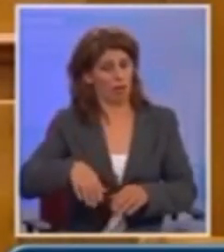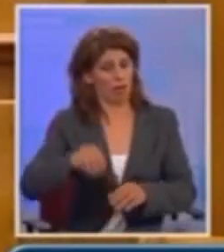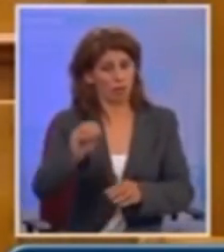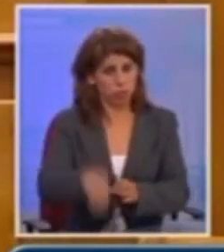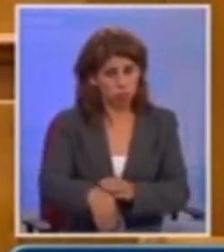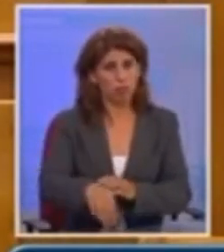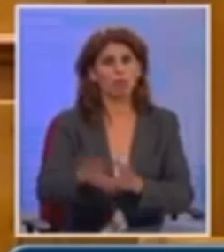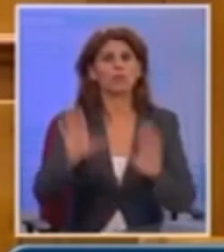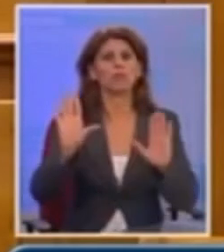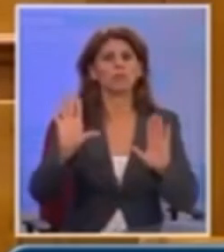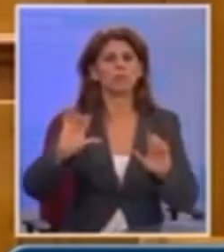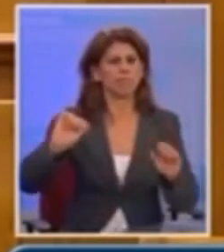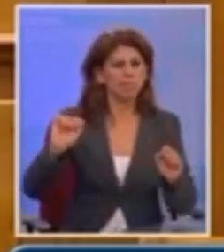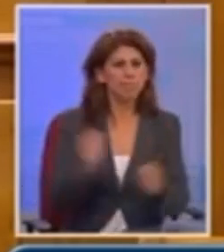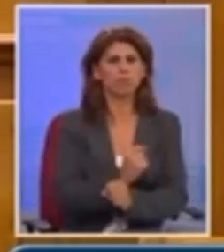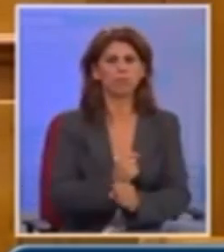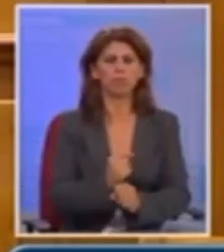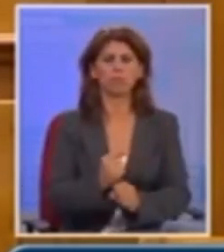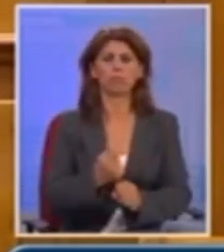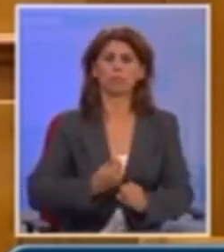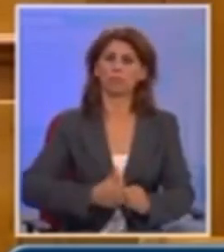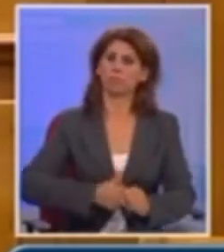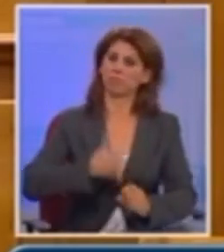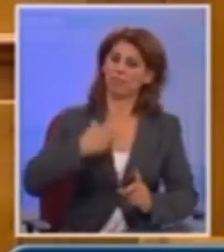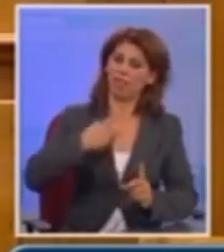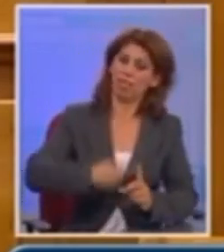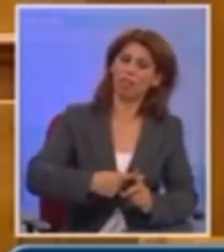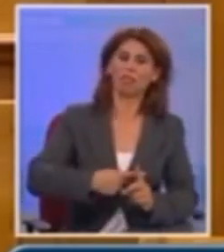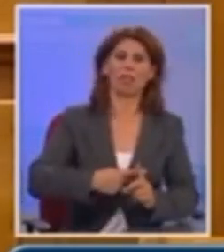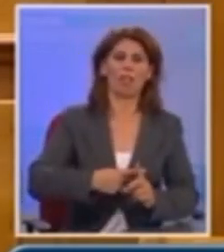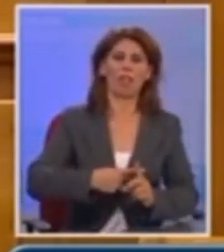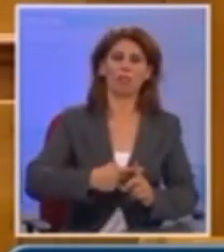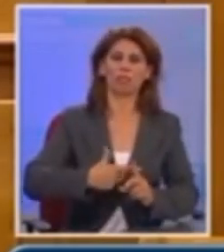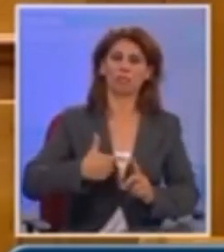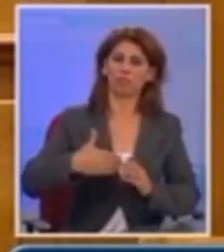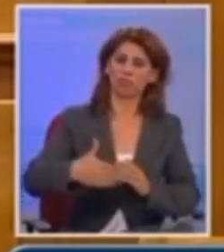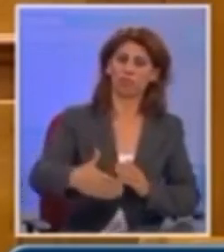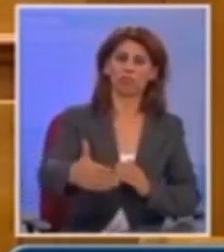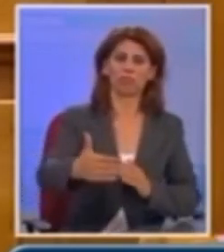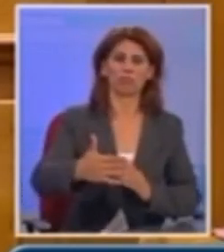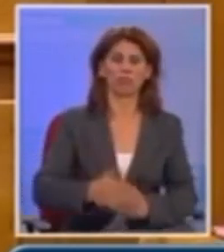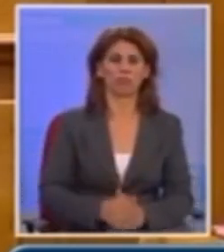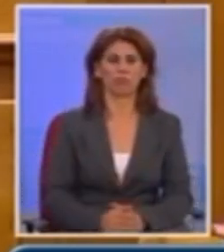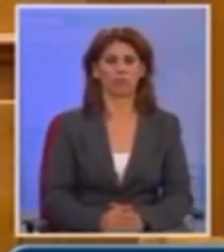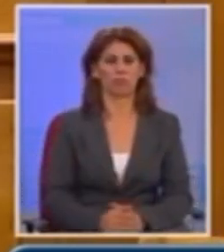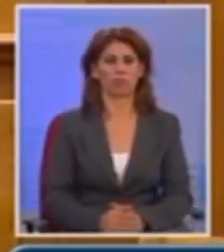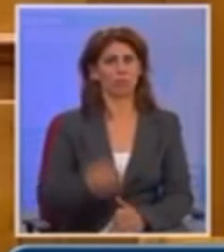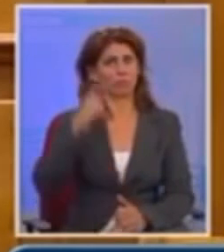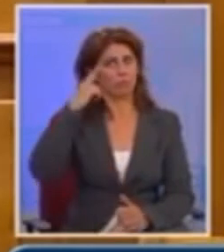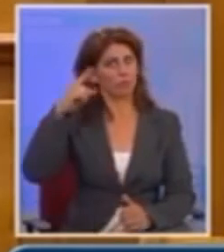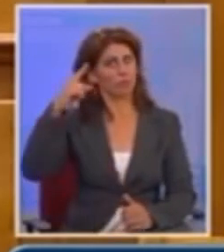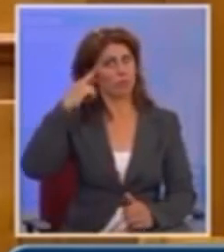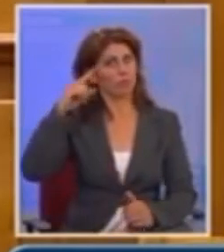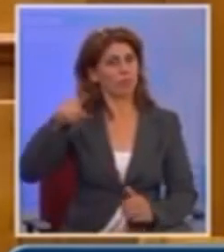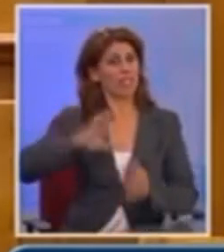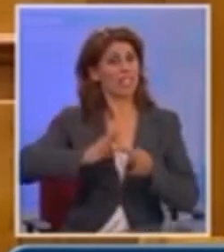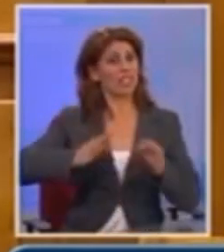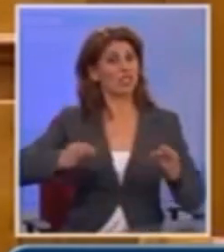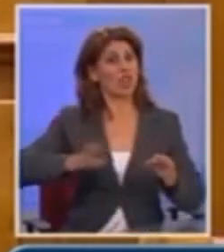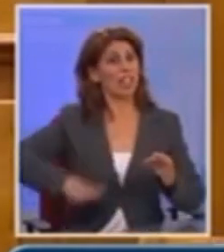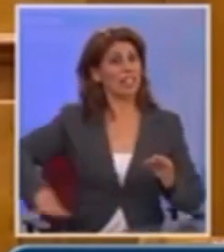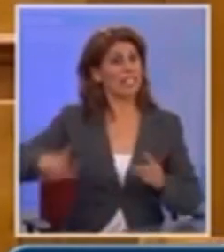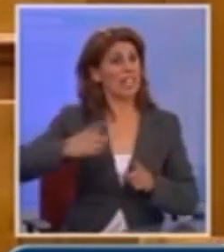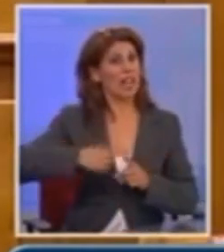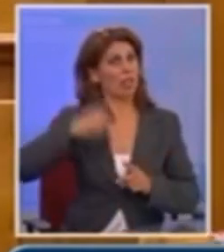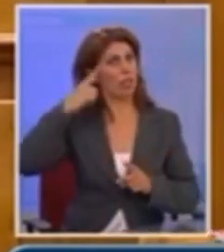κάνουν με πείσμα, με αισιοδοξία, με αναφορά στην ιστορία αυτού εδώ του τόπου